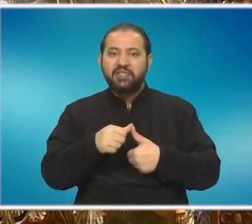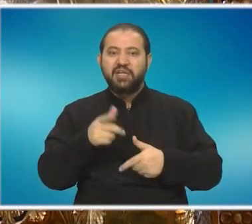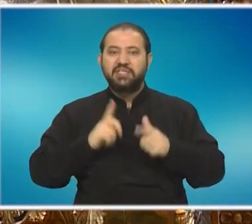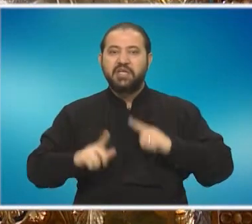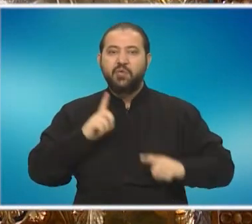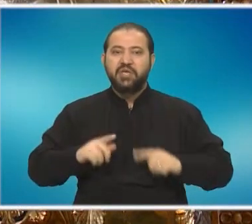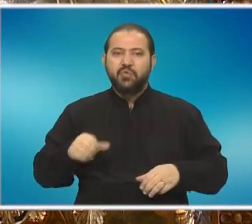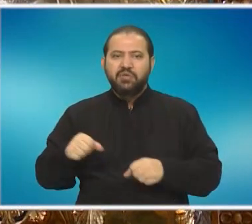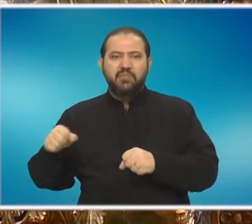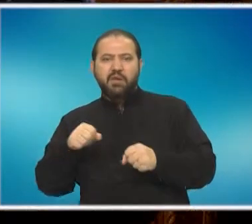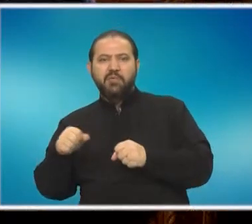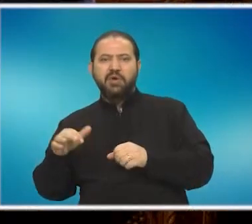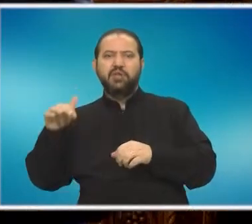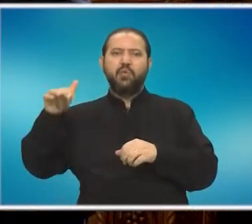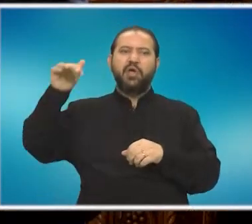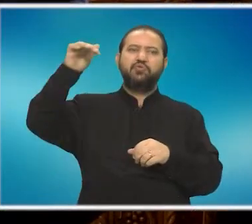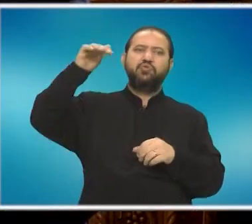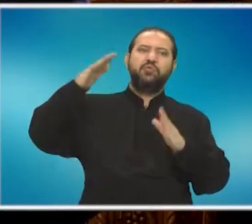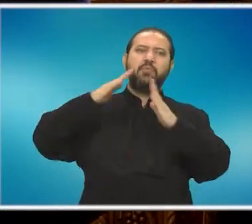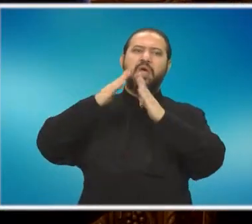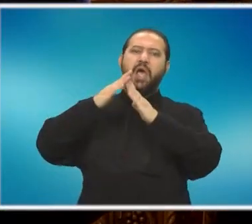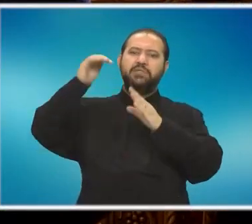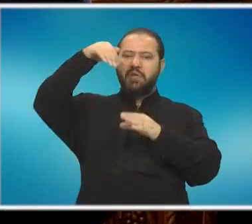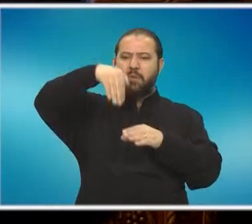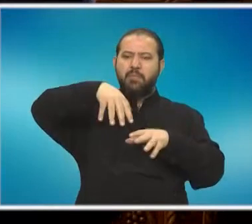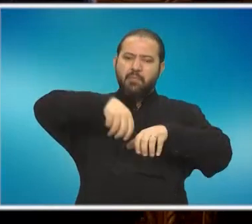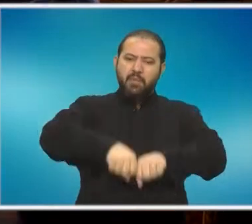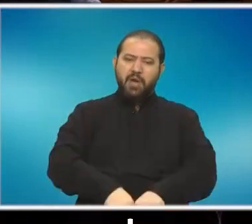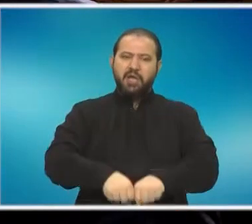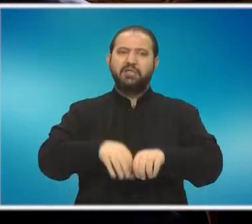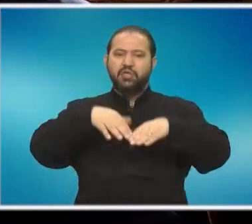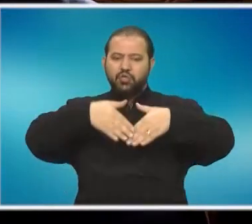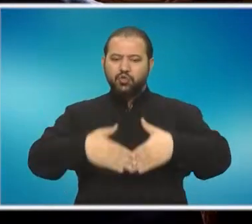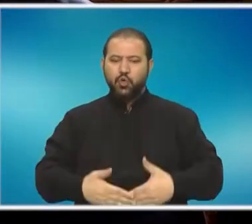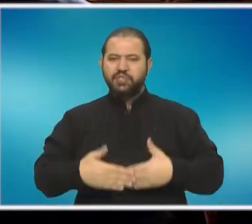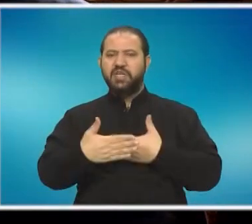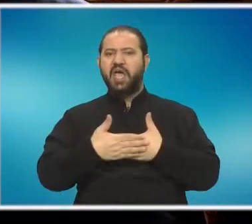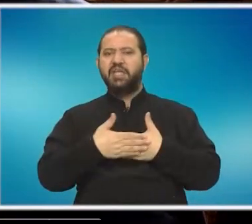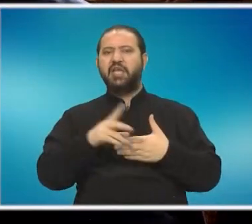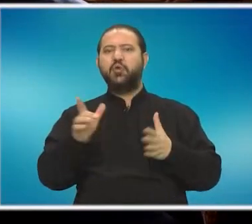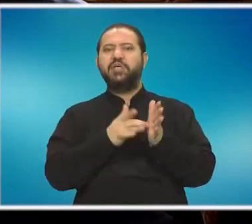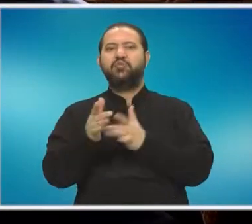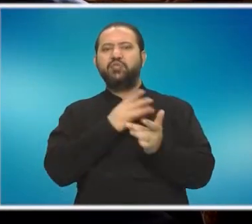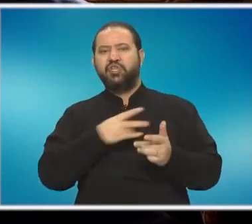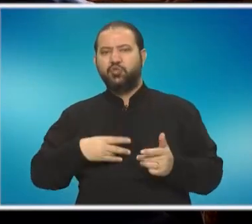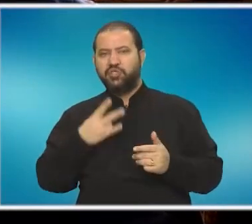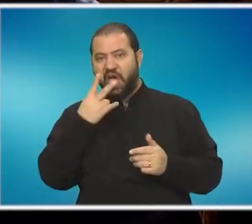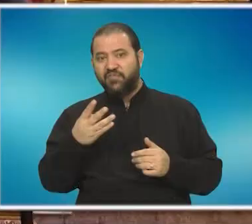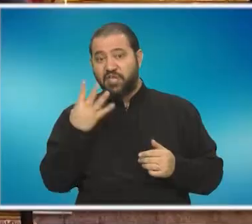mult ca să-l aducă la Hristos. Și Hristos sesizează această receptivitate a acestor patru